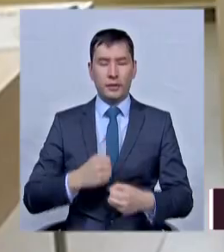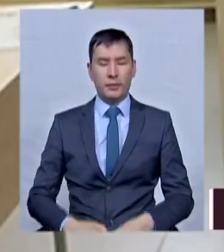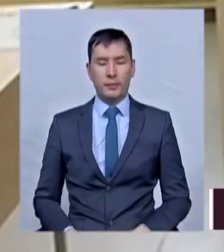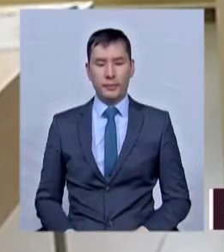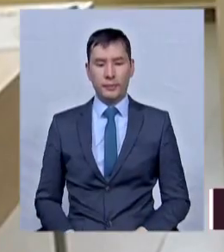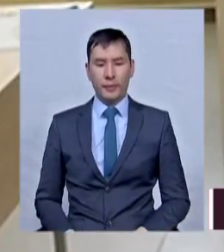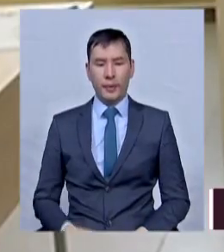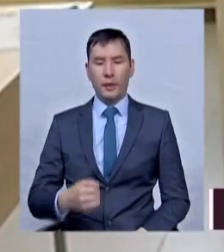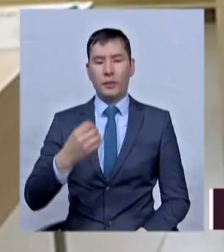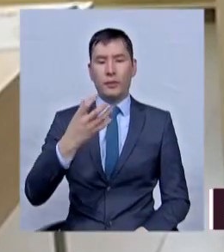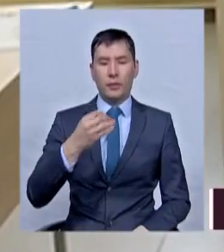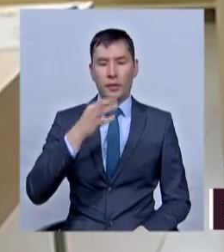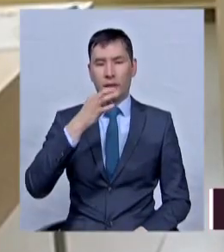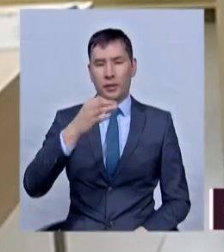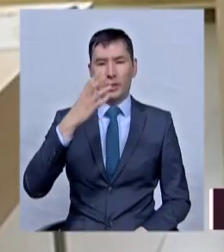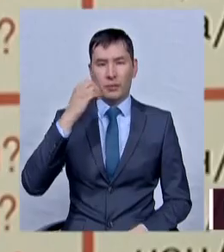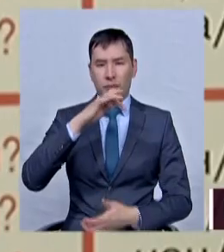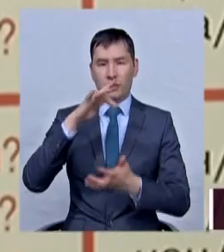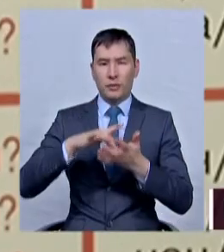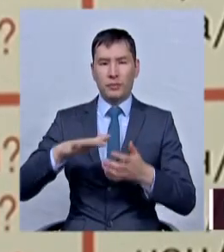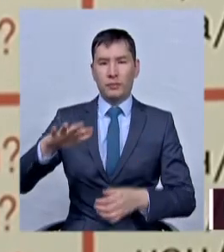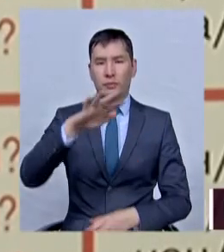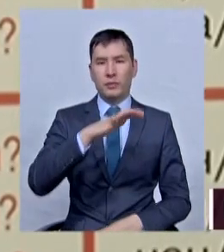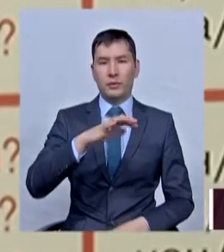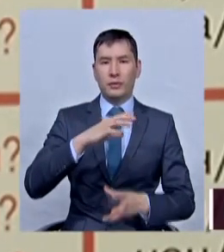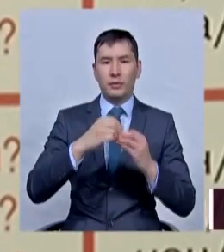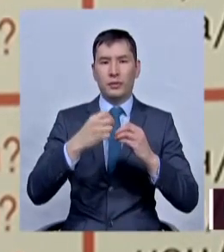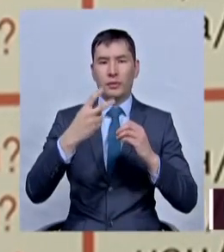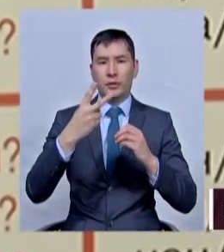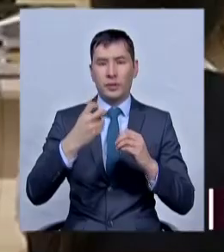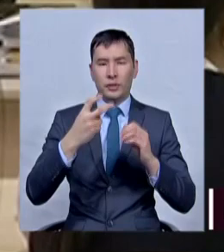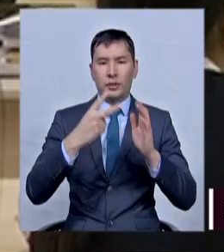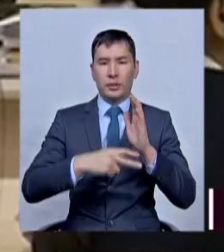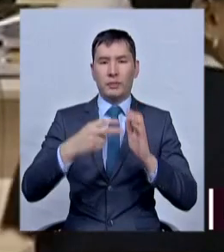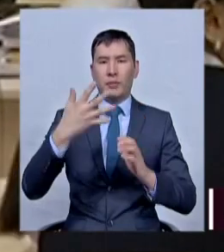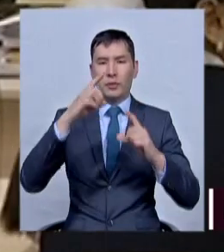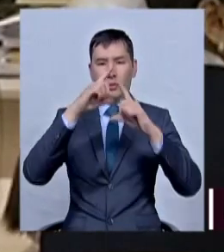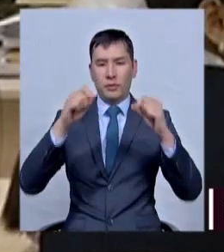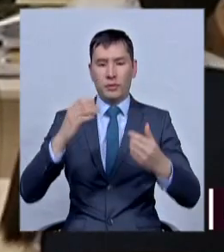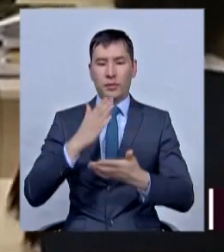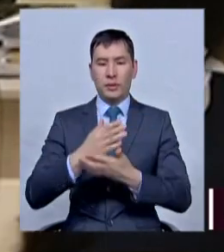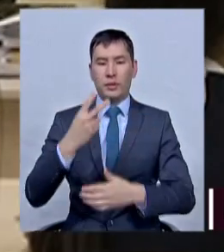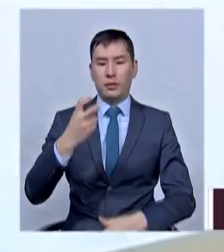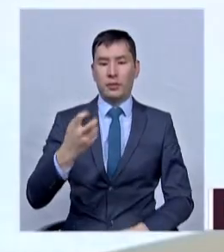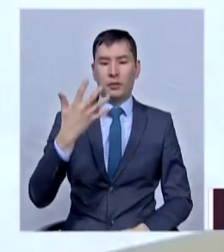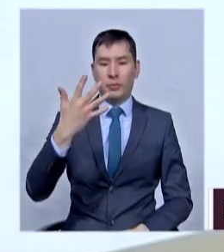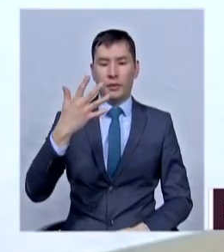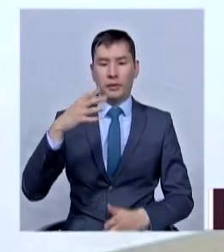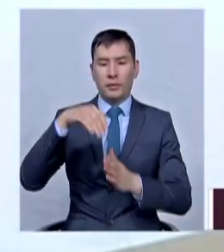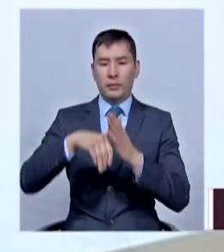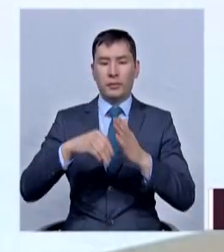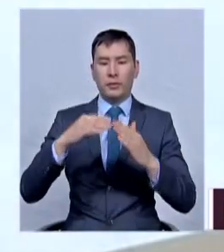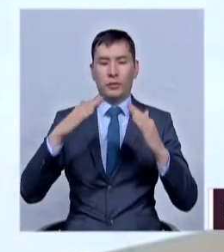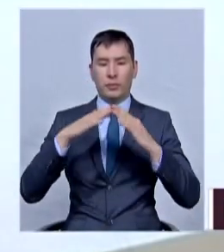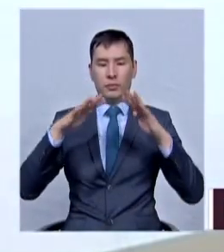жатыр. Айта кетейін, Алматы қаласы бойынша барлығы 275 мектеп бар. Оның 205-і қазіргі таңда қашықтан жұмыс істеп жатыр.